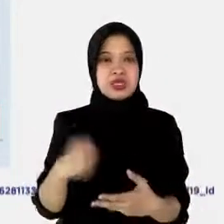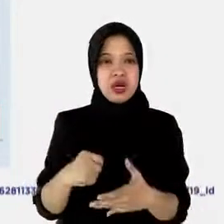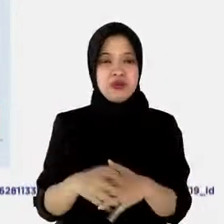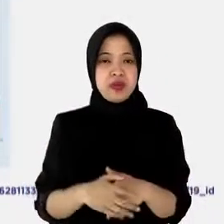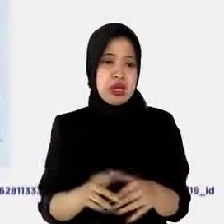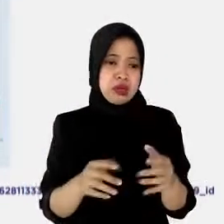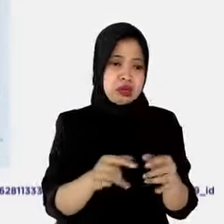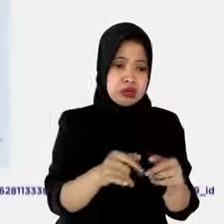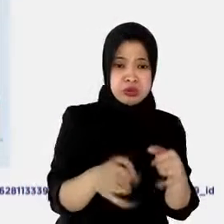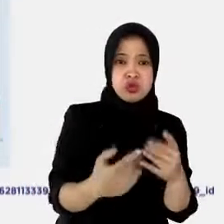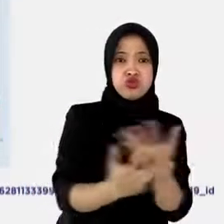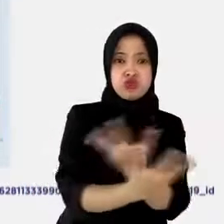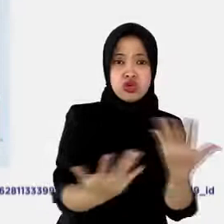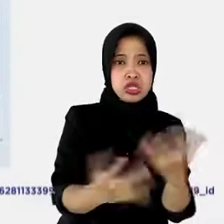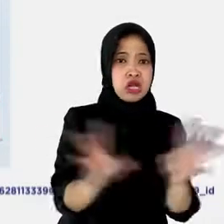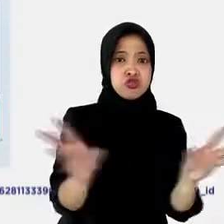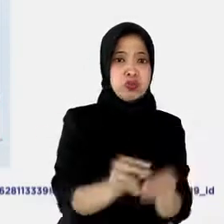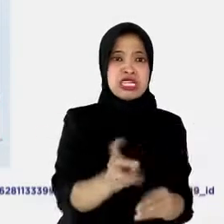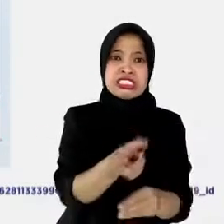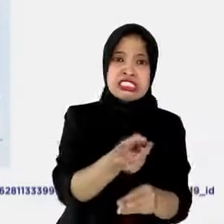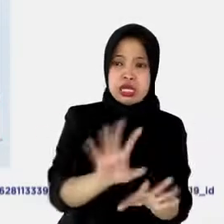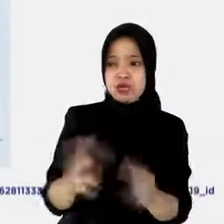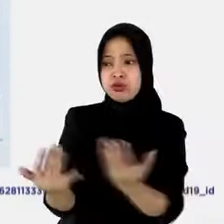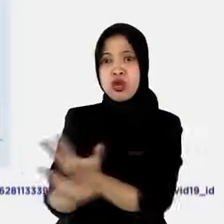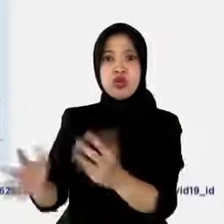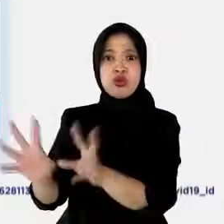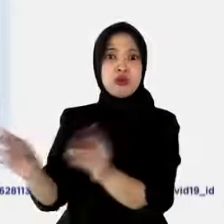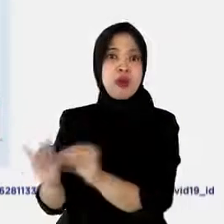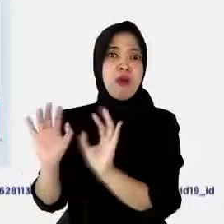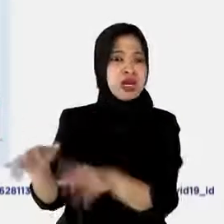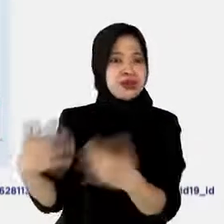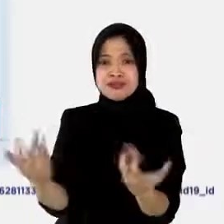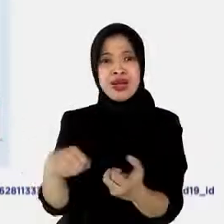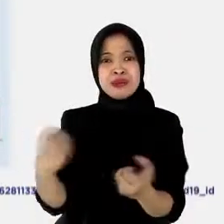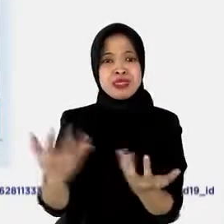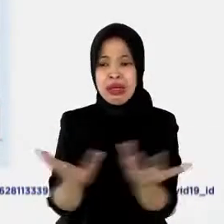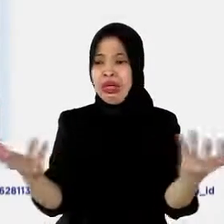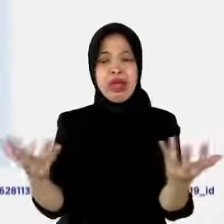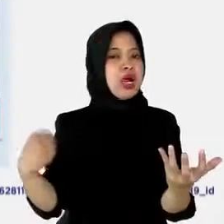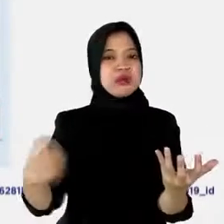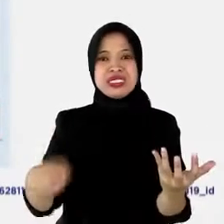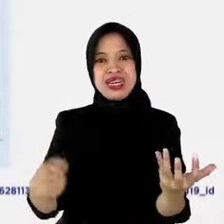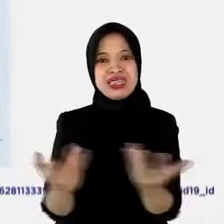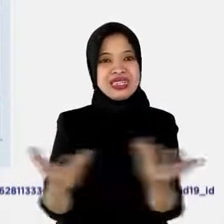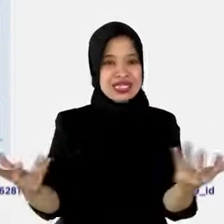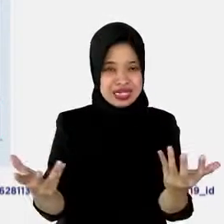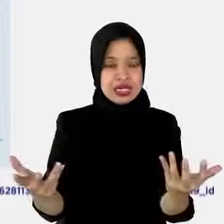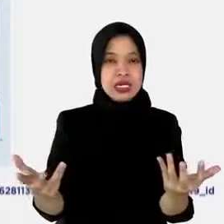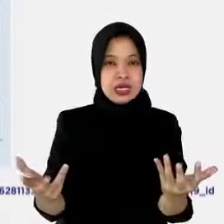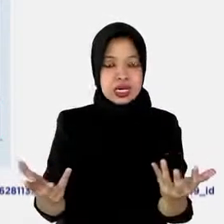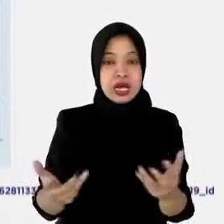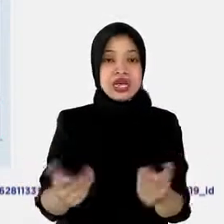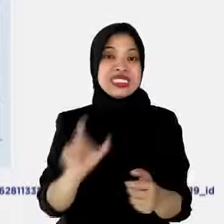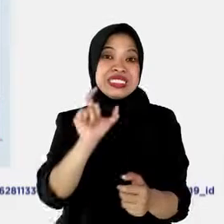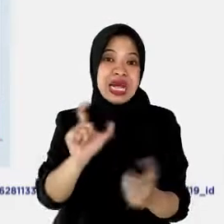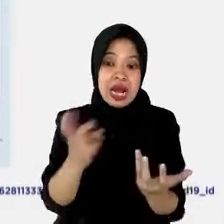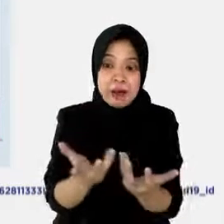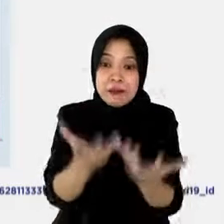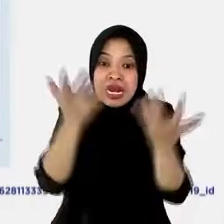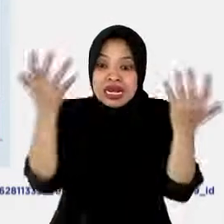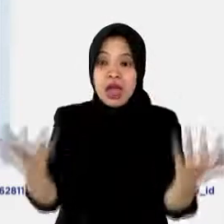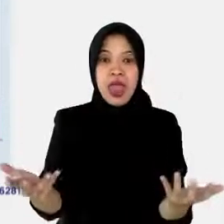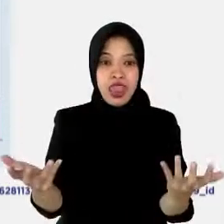padat dengan rendah hanya dengan jumlah kasus Oleh karena itu sebaiknya dalam melakukan perbandingan